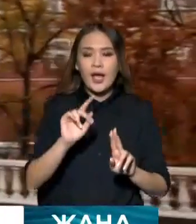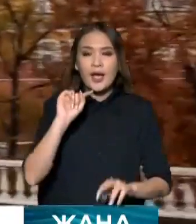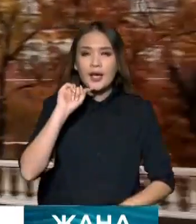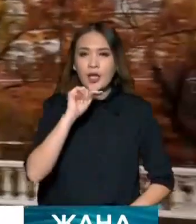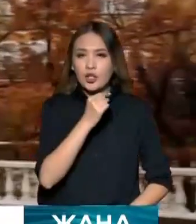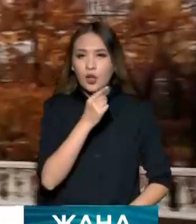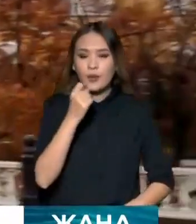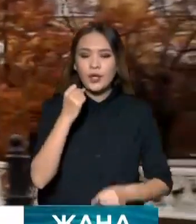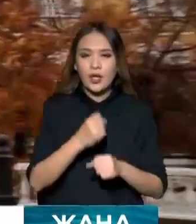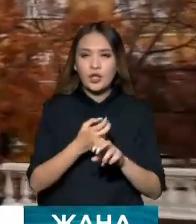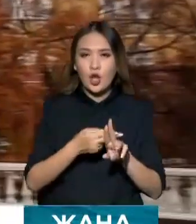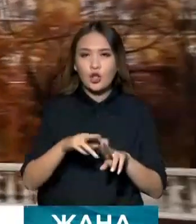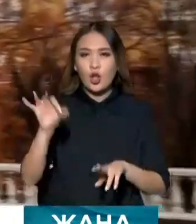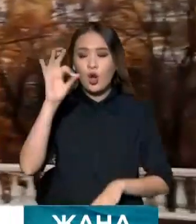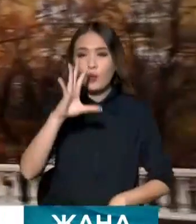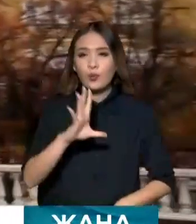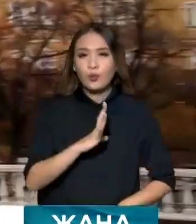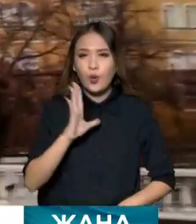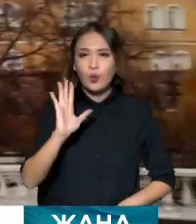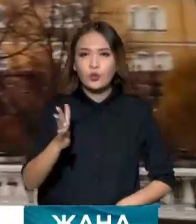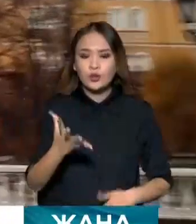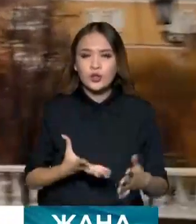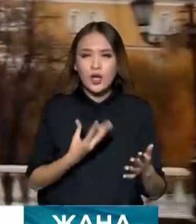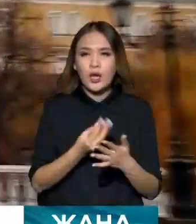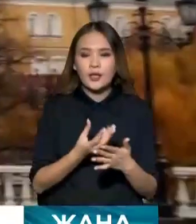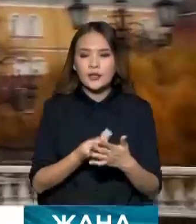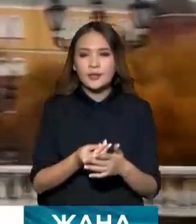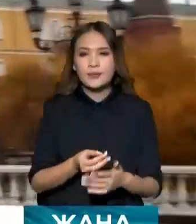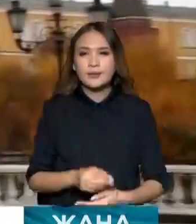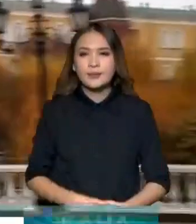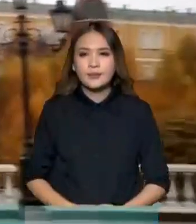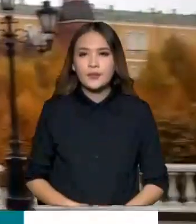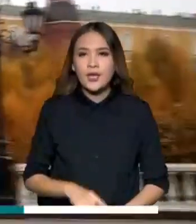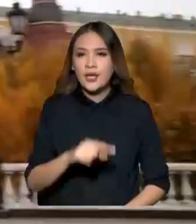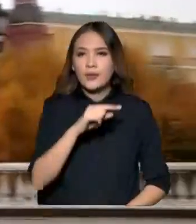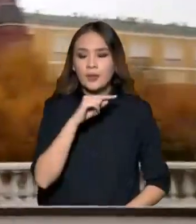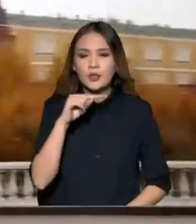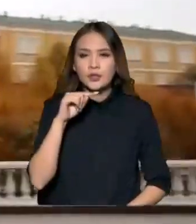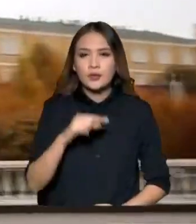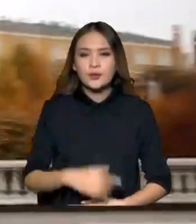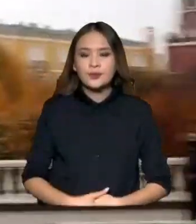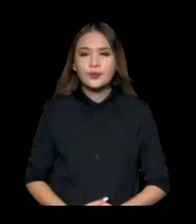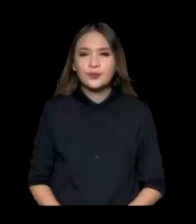экономикаға әсер етпек. Мұны ресейлік қаржыгерлердің өзі мойындап отыр. Мәскеуден Индира Бегайдар, Жаңа уақыт.